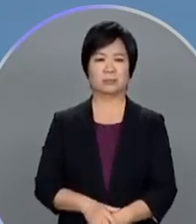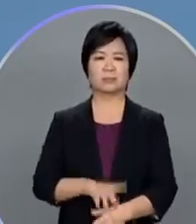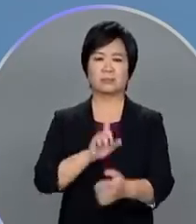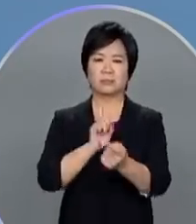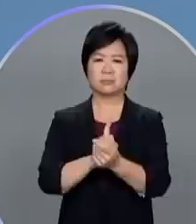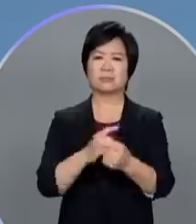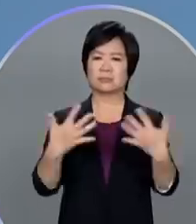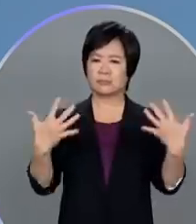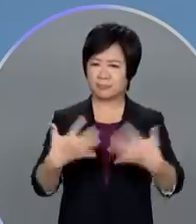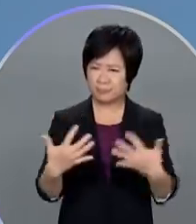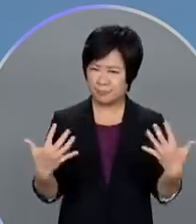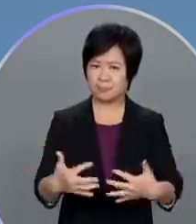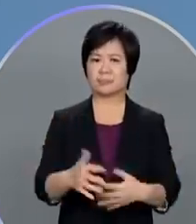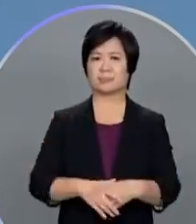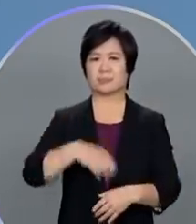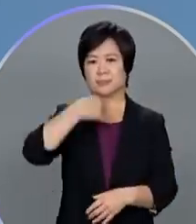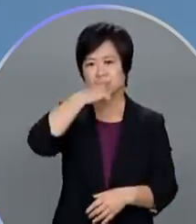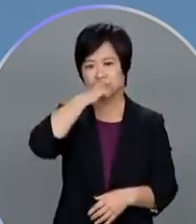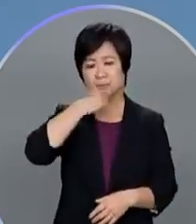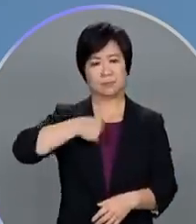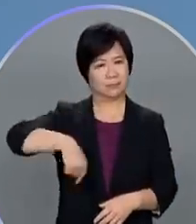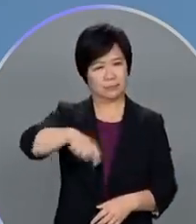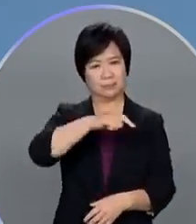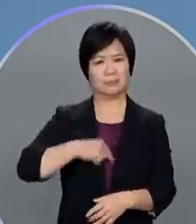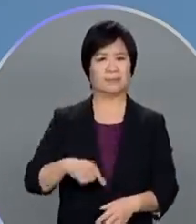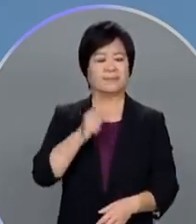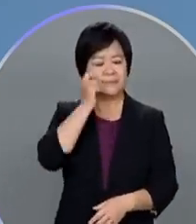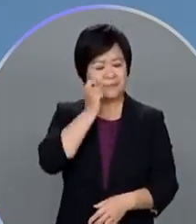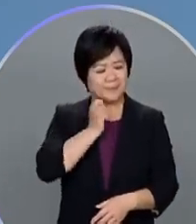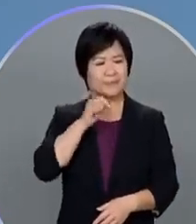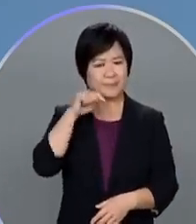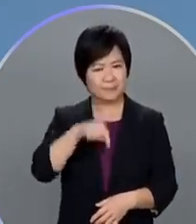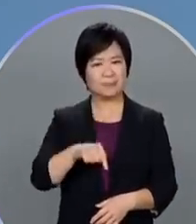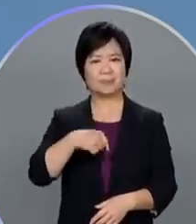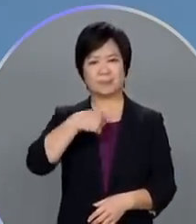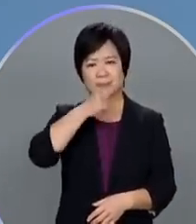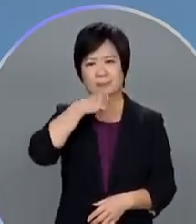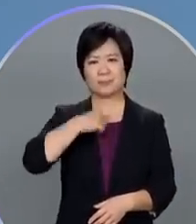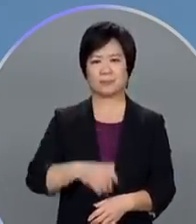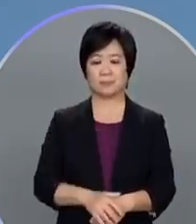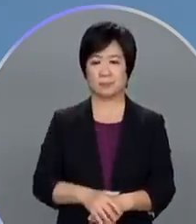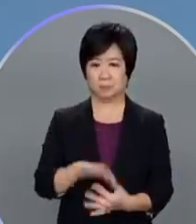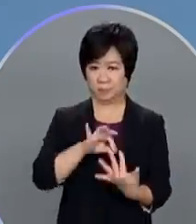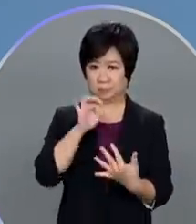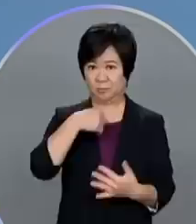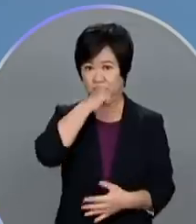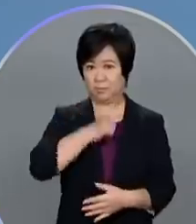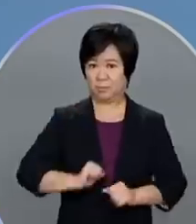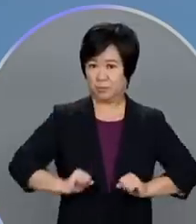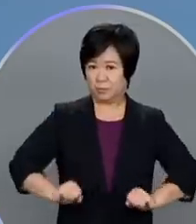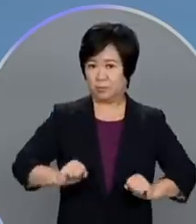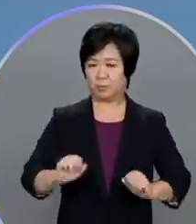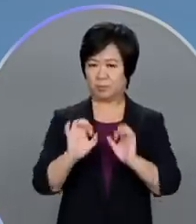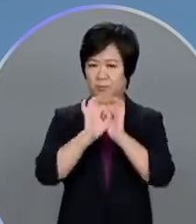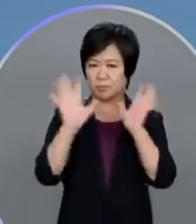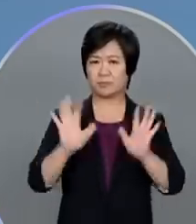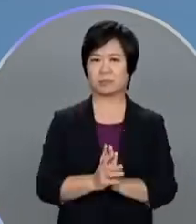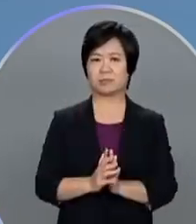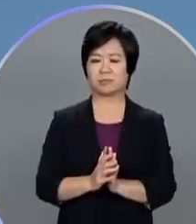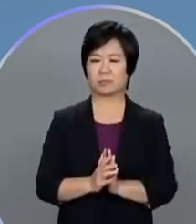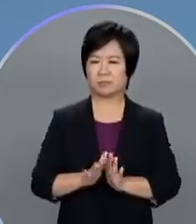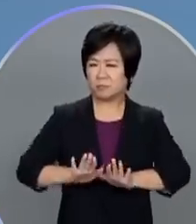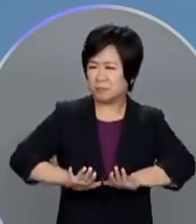题，台湾我们都热爱的家园，选择台湾健康光明亮丽的发